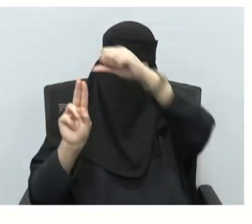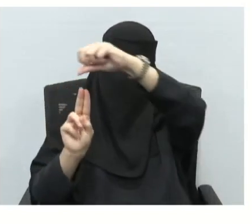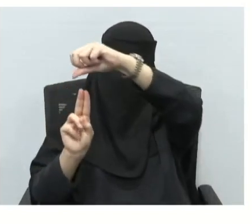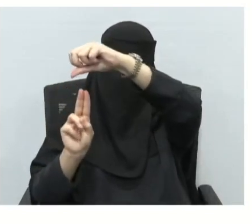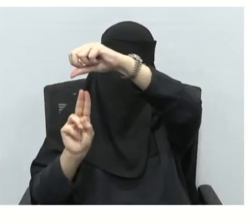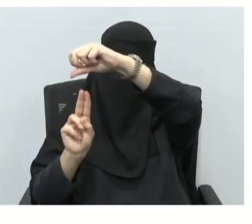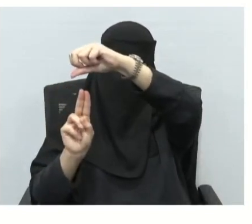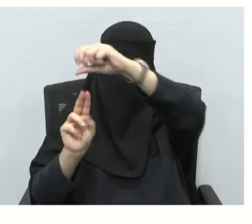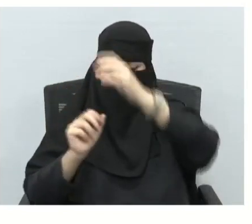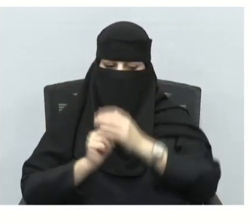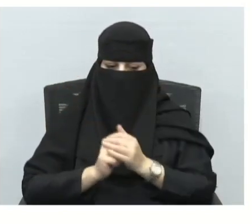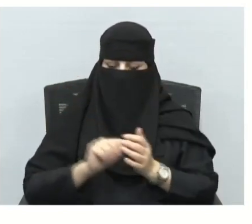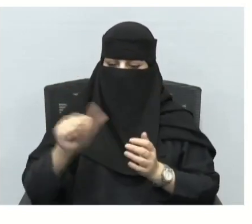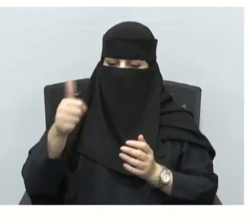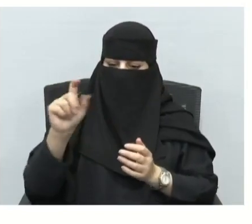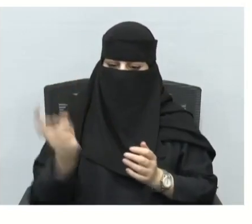توت